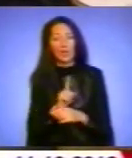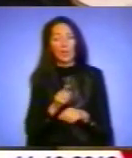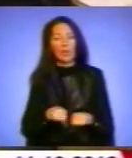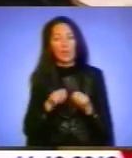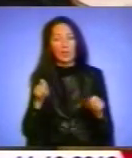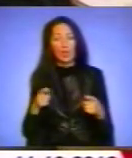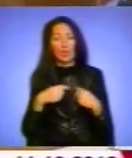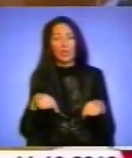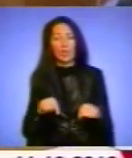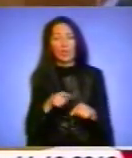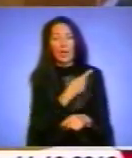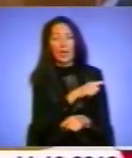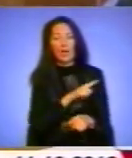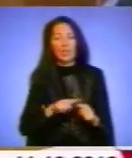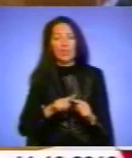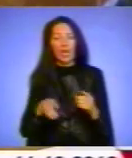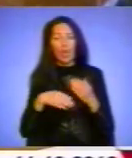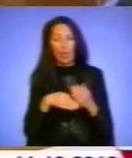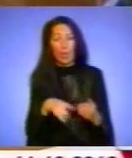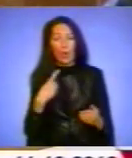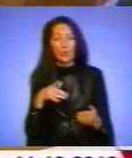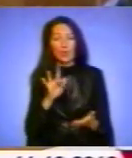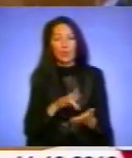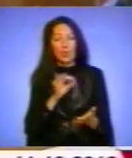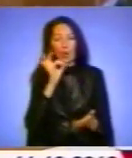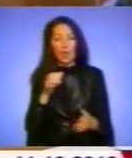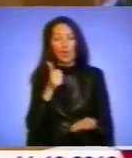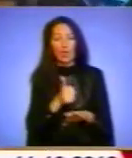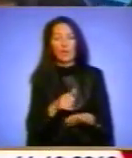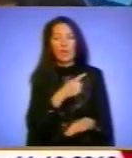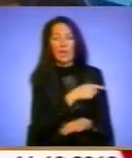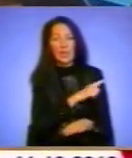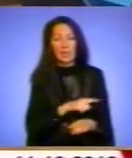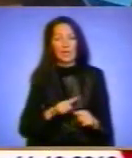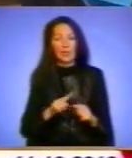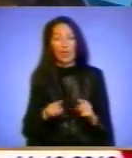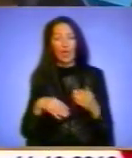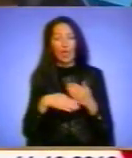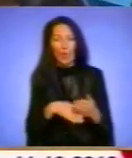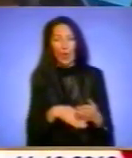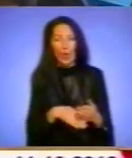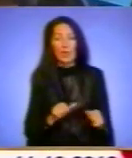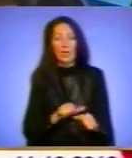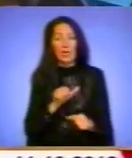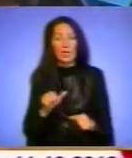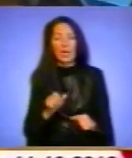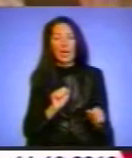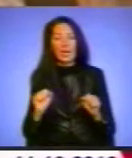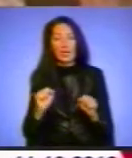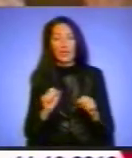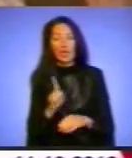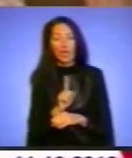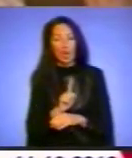допомоги обласного центру, каже головний лікар Тернопільської міської комунальної лікарні швидкої допомоги, керівник Тернопільського обласного